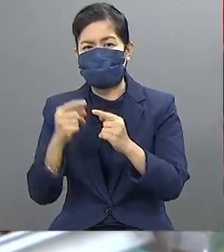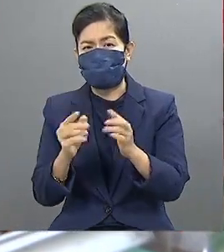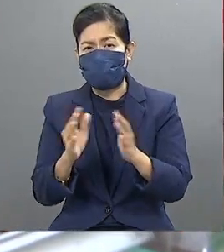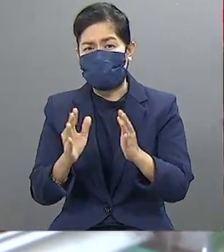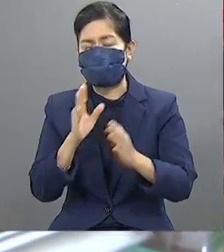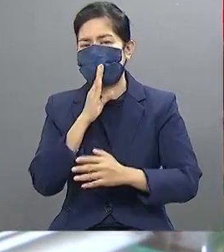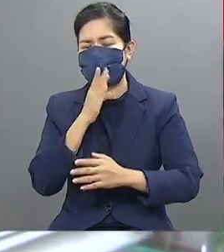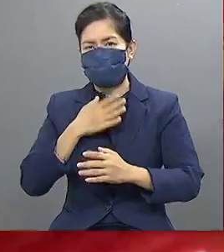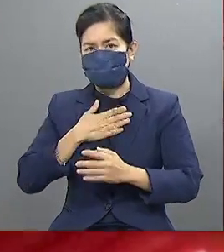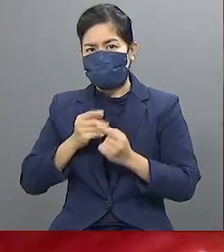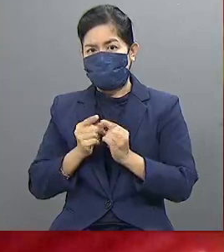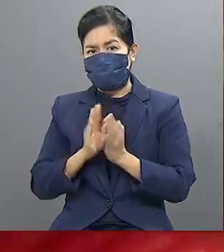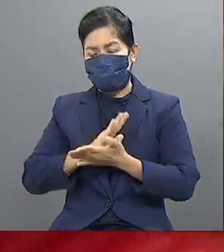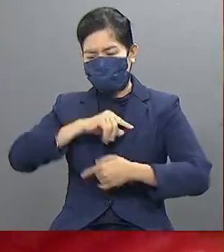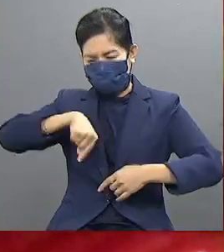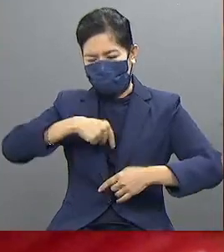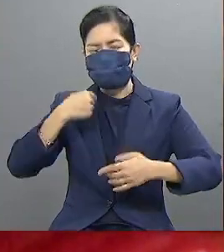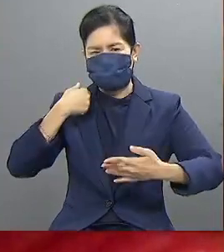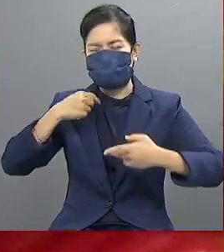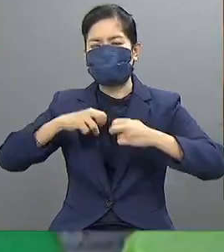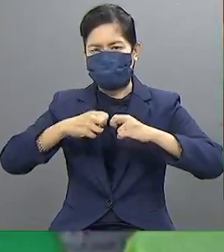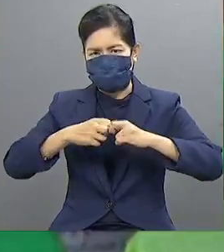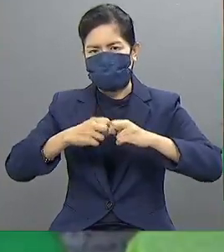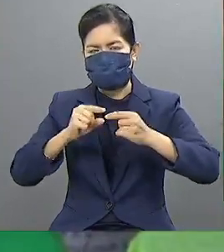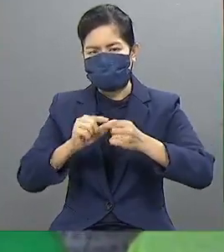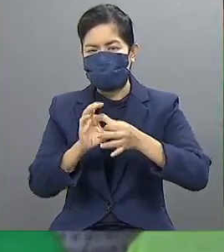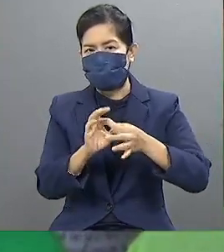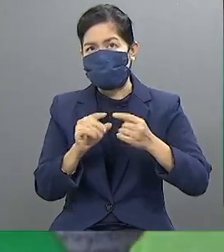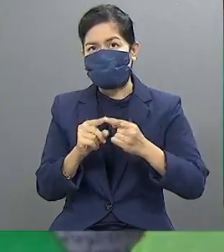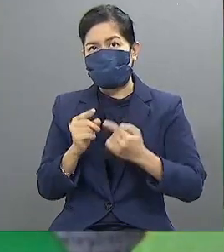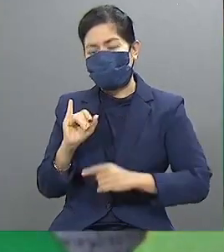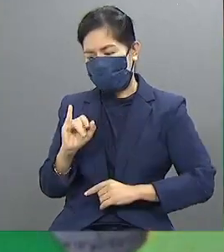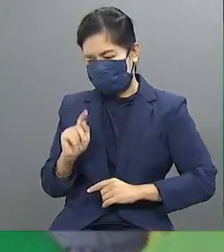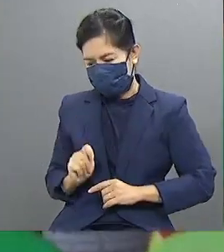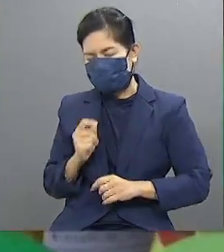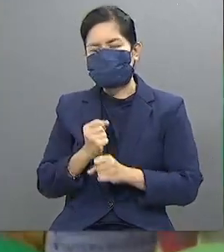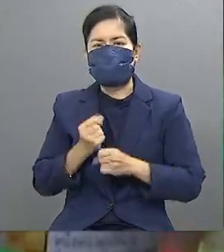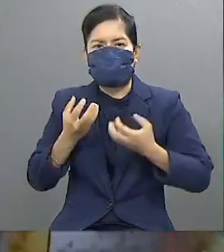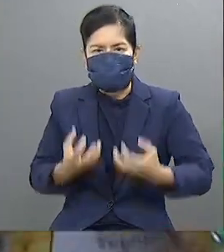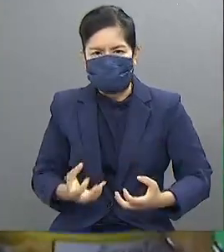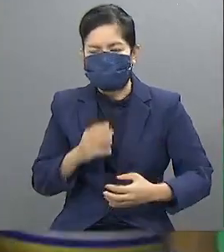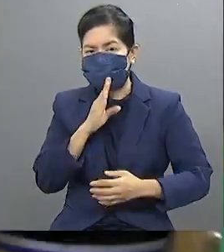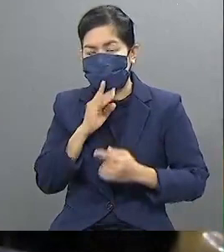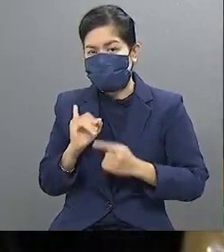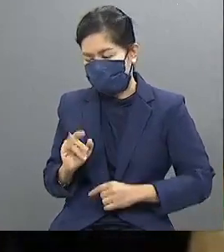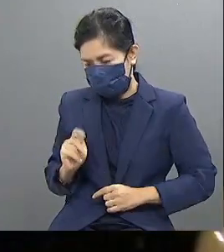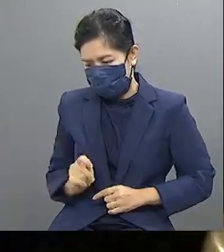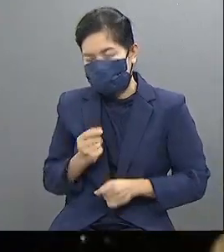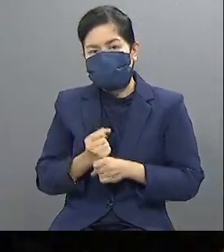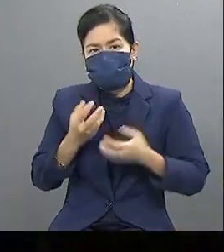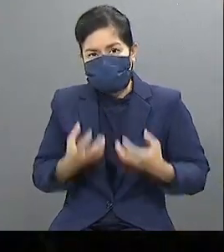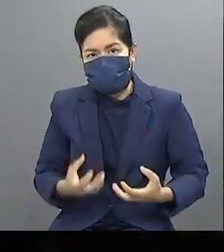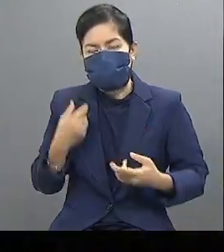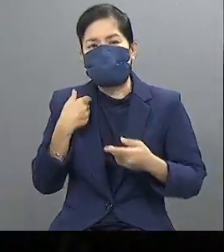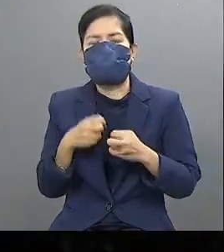ตทำงานหนักเพราะมันไปเร่งการทำงานของไตความดันโลหิตสูงขึ้นเมื่อไตทำงานหนักมากๆก็เสื่อมเร็วก็เกิดไตเสื่อมไตวายนะ